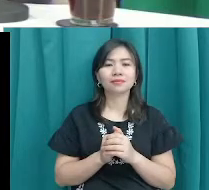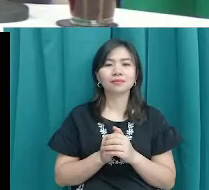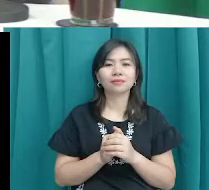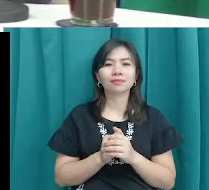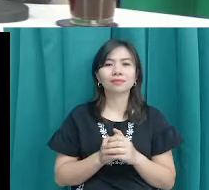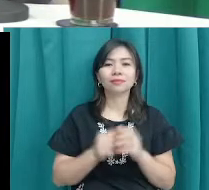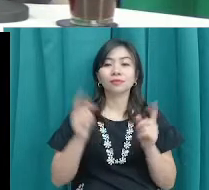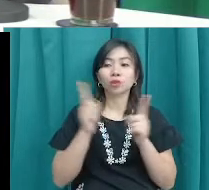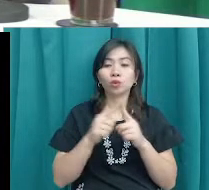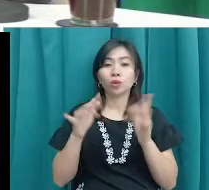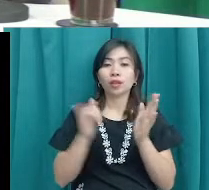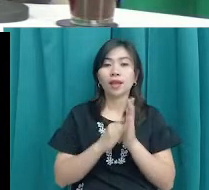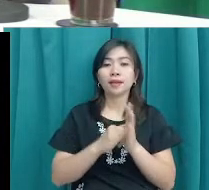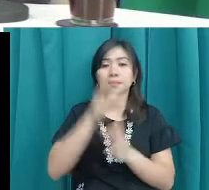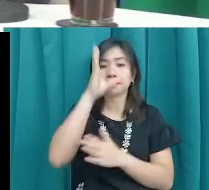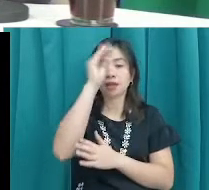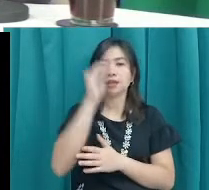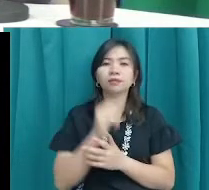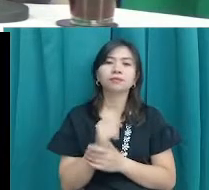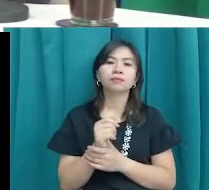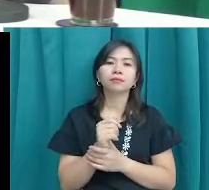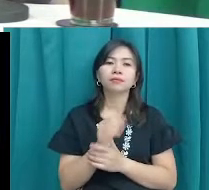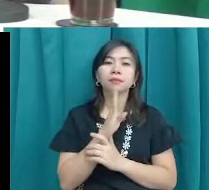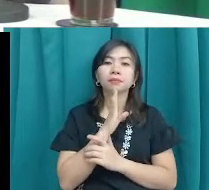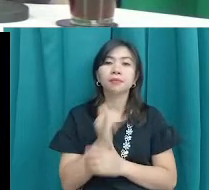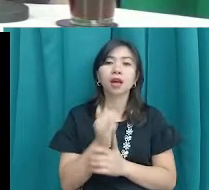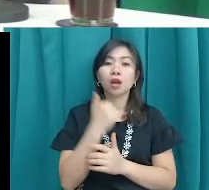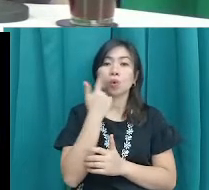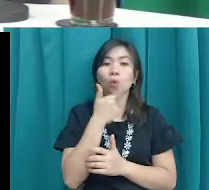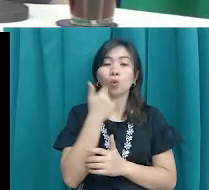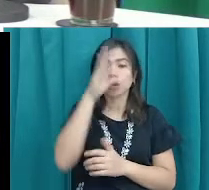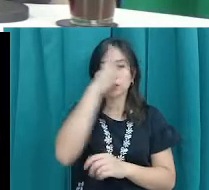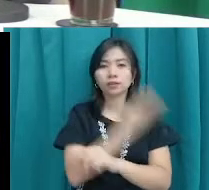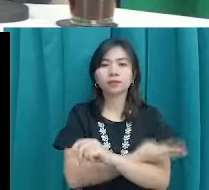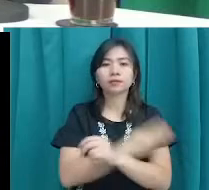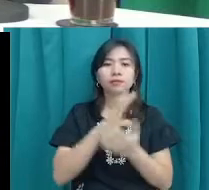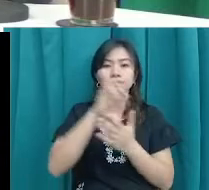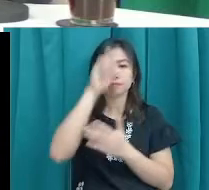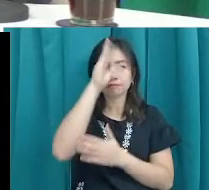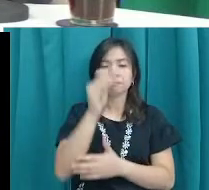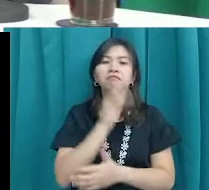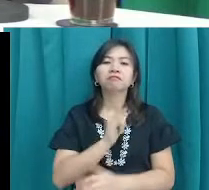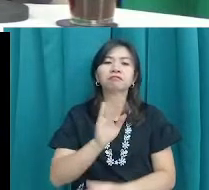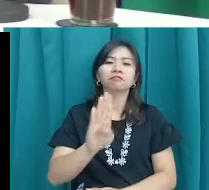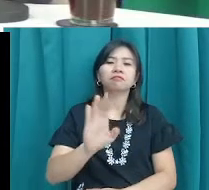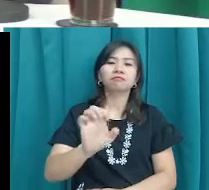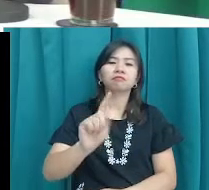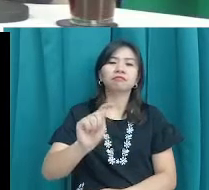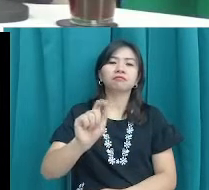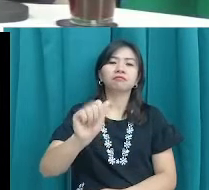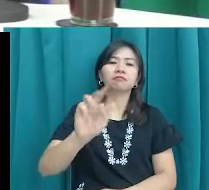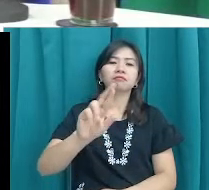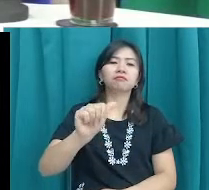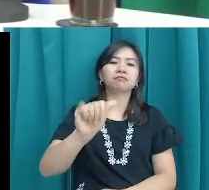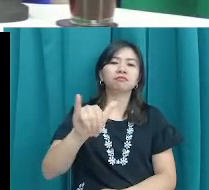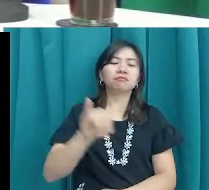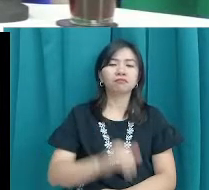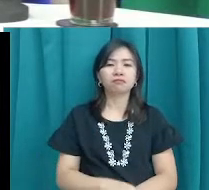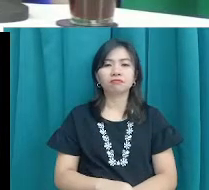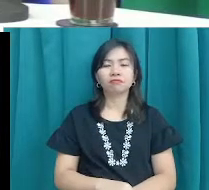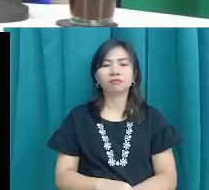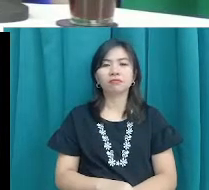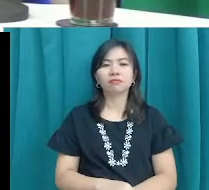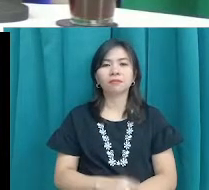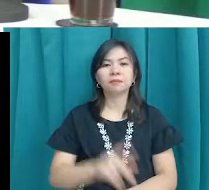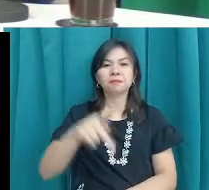unto that man, whom by whom the Son of Man is betrayed. You see? Kaawa-awa. Siya sabi